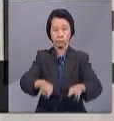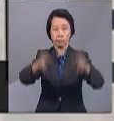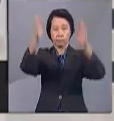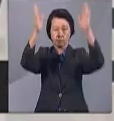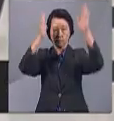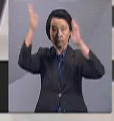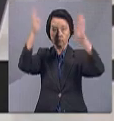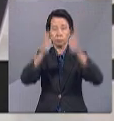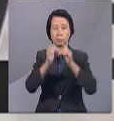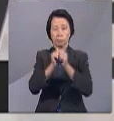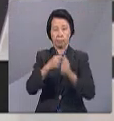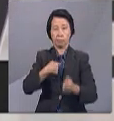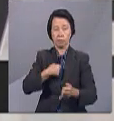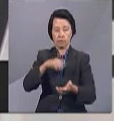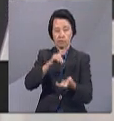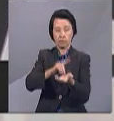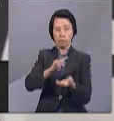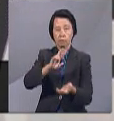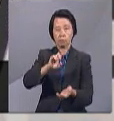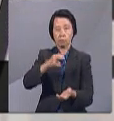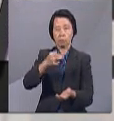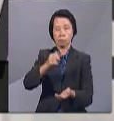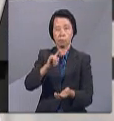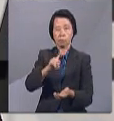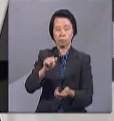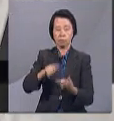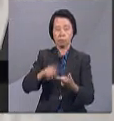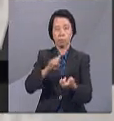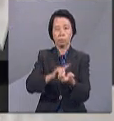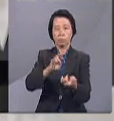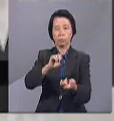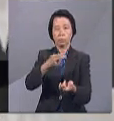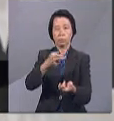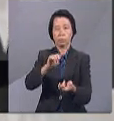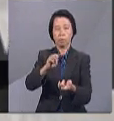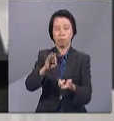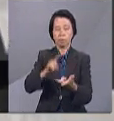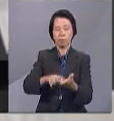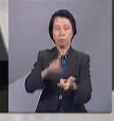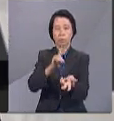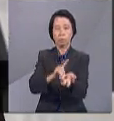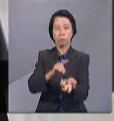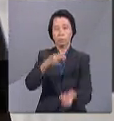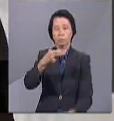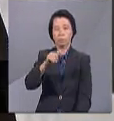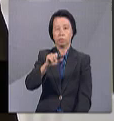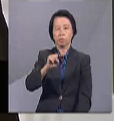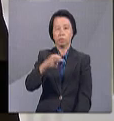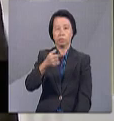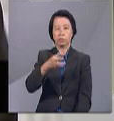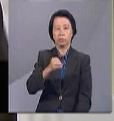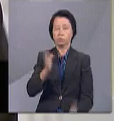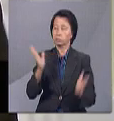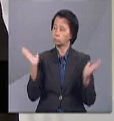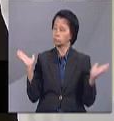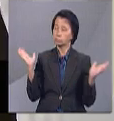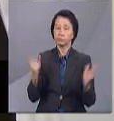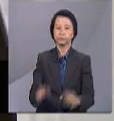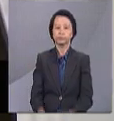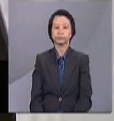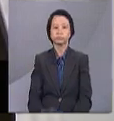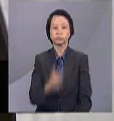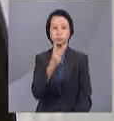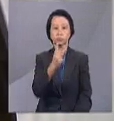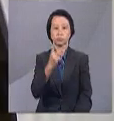= sayalah Dato Dr Riza dokter nayati Rusdi dan juga Dokter hishoh Kementerian Kesehatan